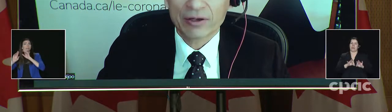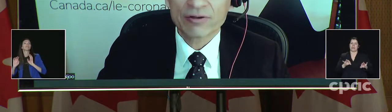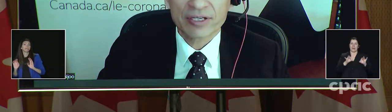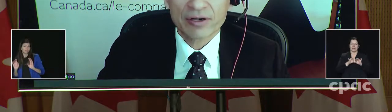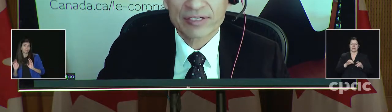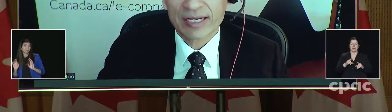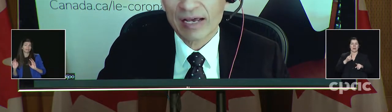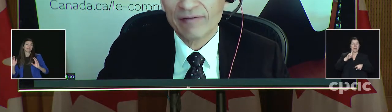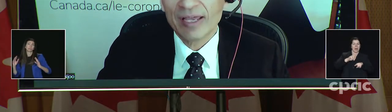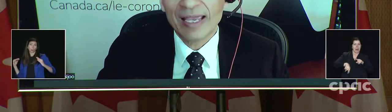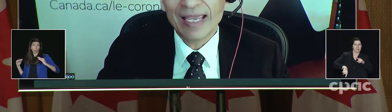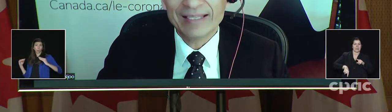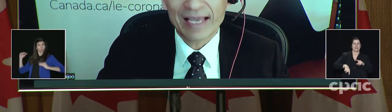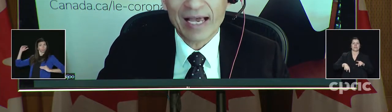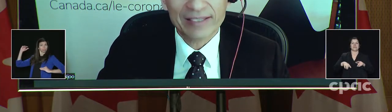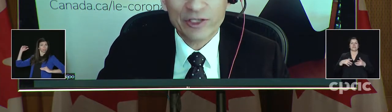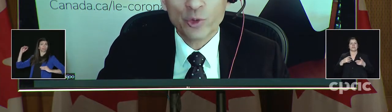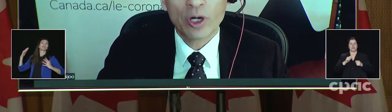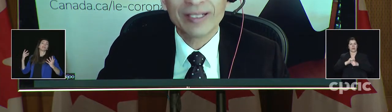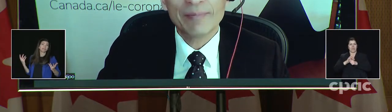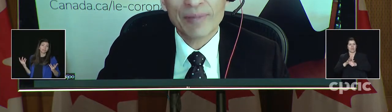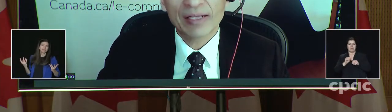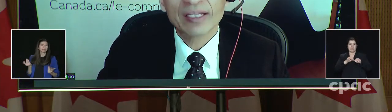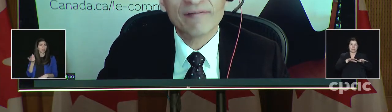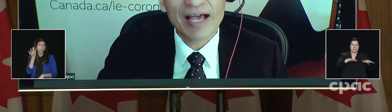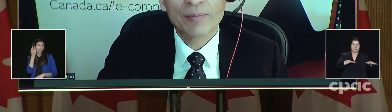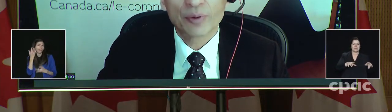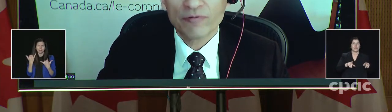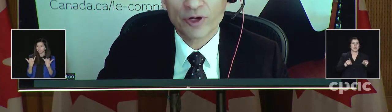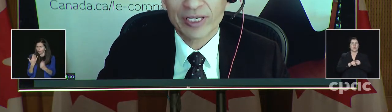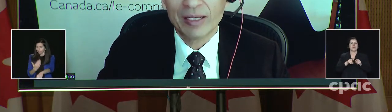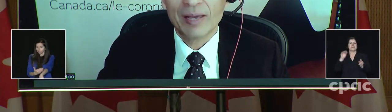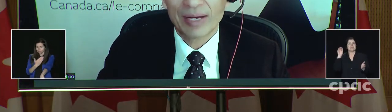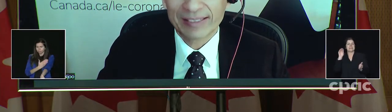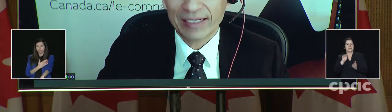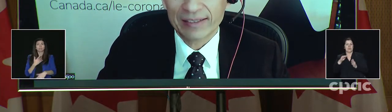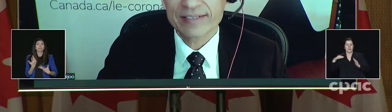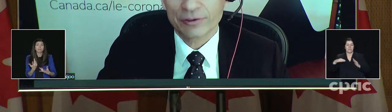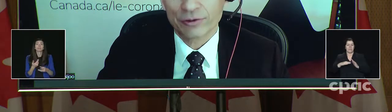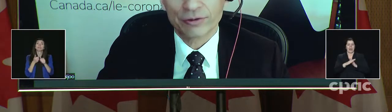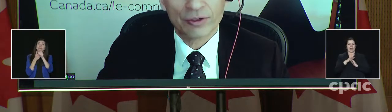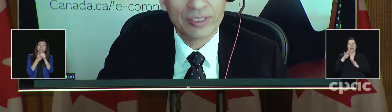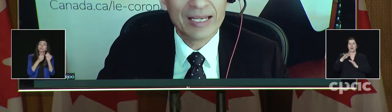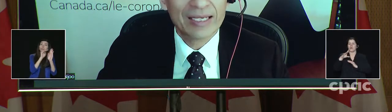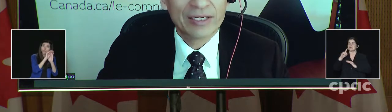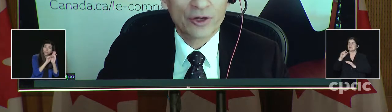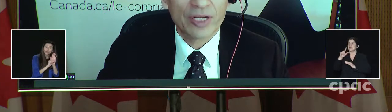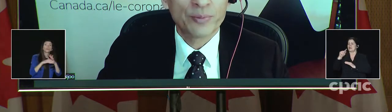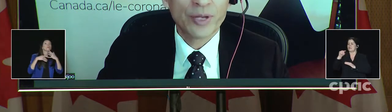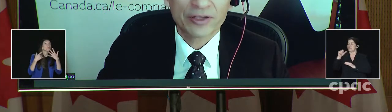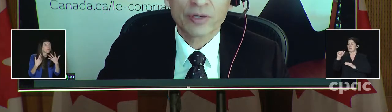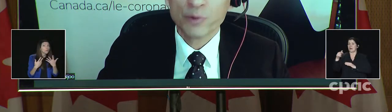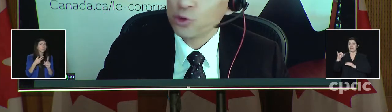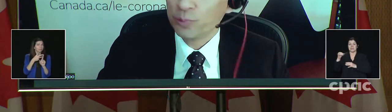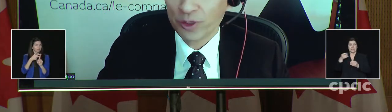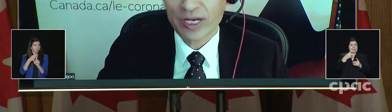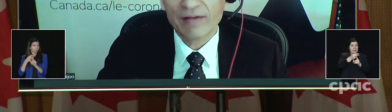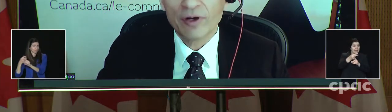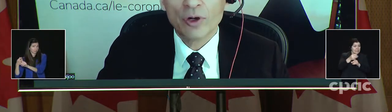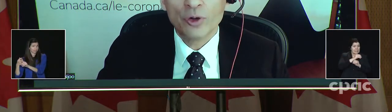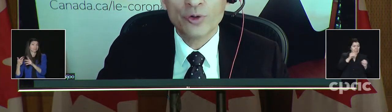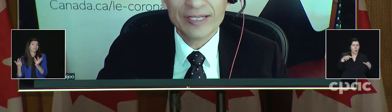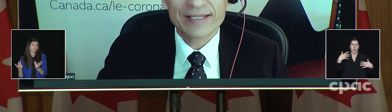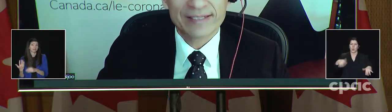et les conséquences graves et atténuant l'impact de la vague provoquée par Delta cet automne, qui aurait pu être beaucoup plus